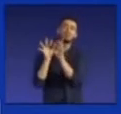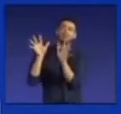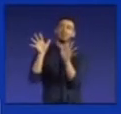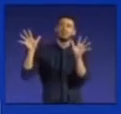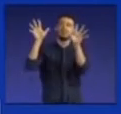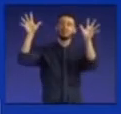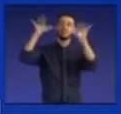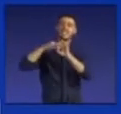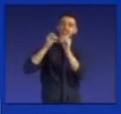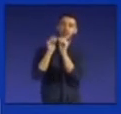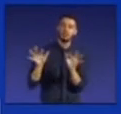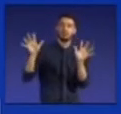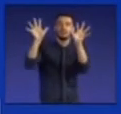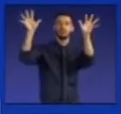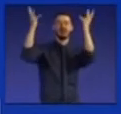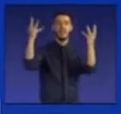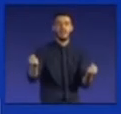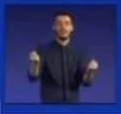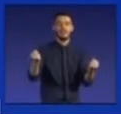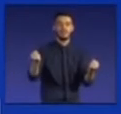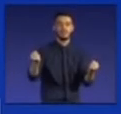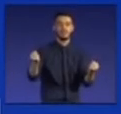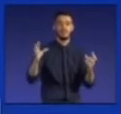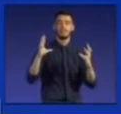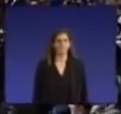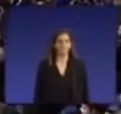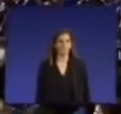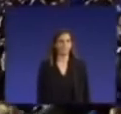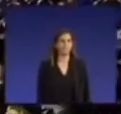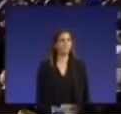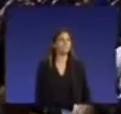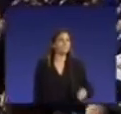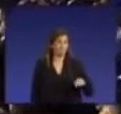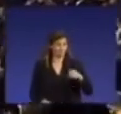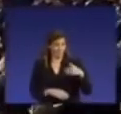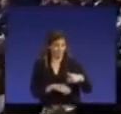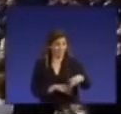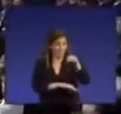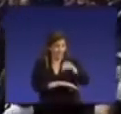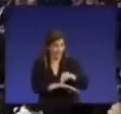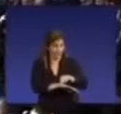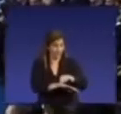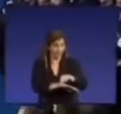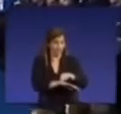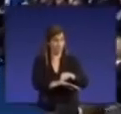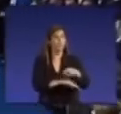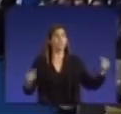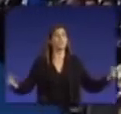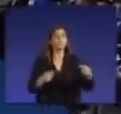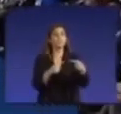διεργασίες. Οι πιέσεις αυτές δεν είναι τόσο ισχυρές. Υπάρχουν, αλλά δεν είναι καθοριστικές. Δηλαδή, αν